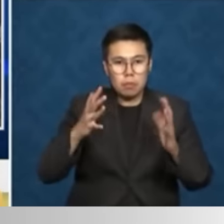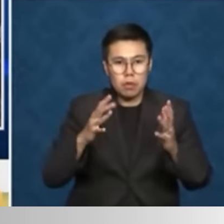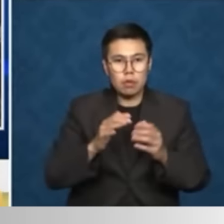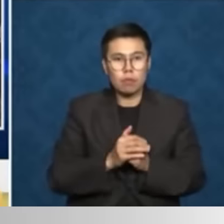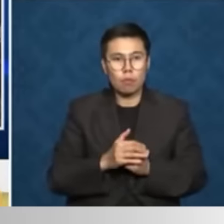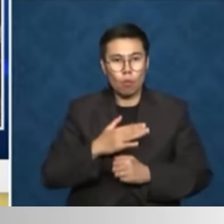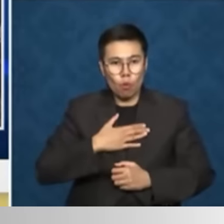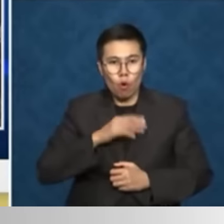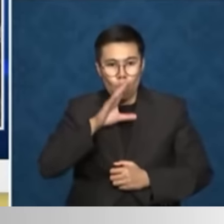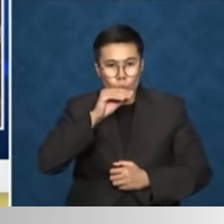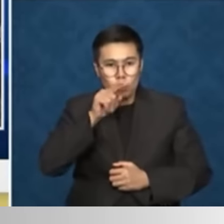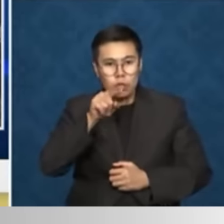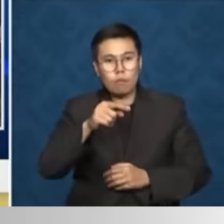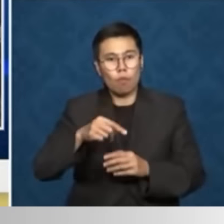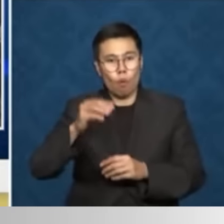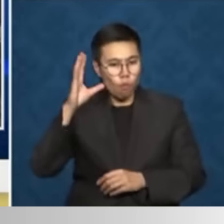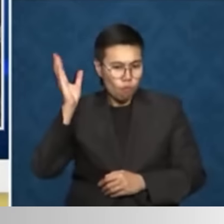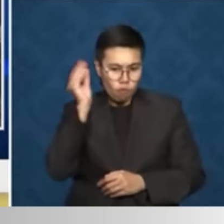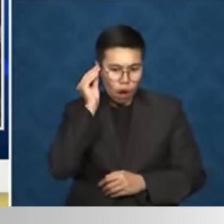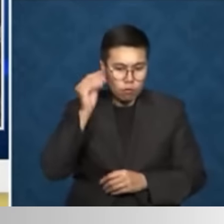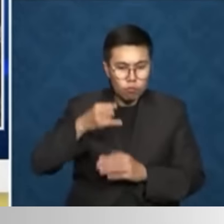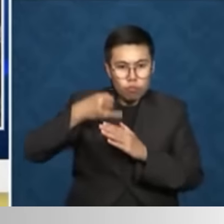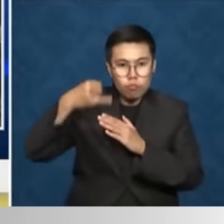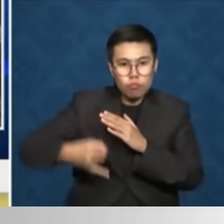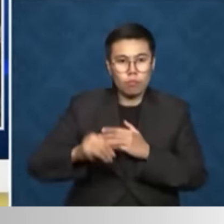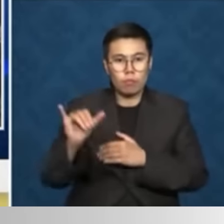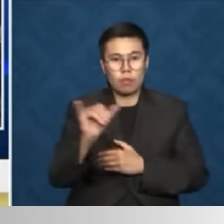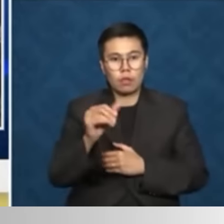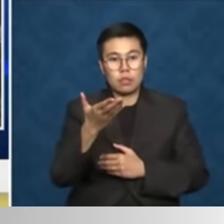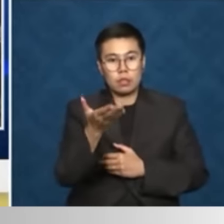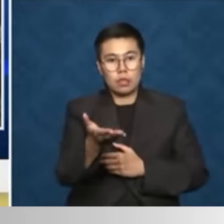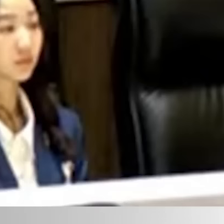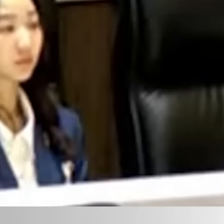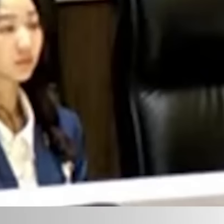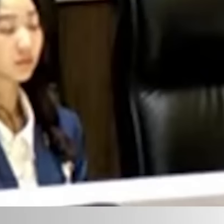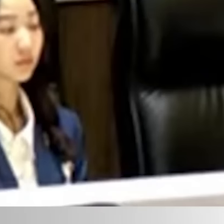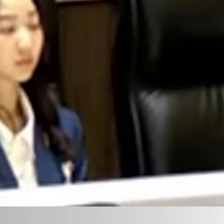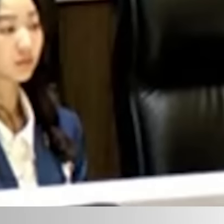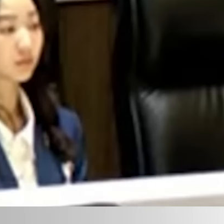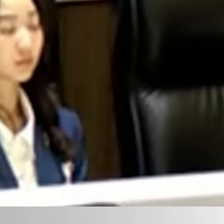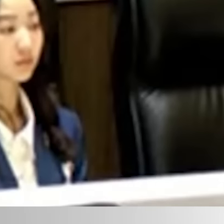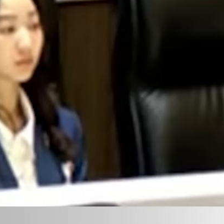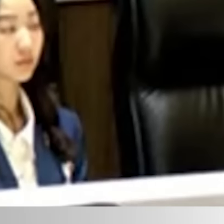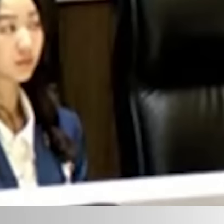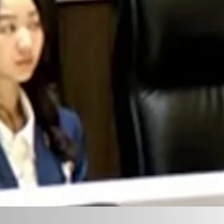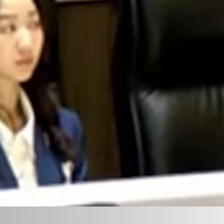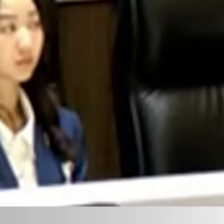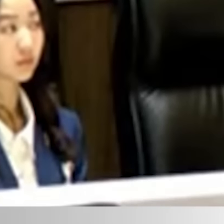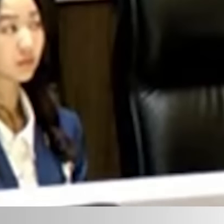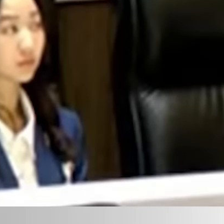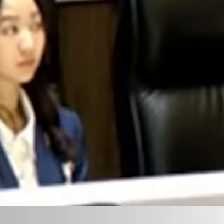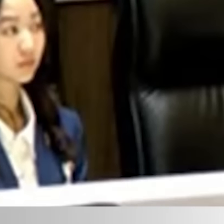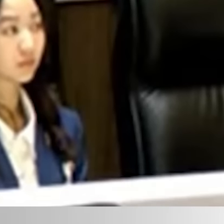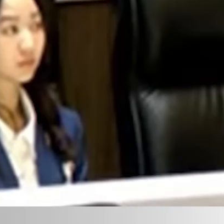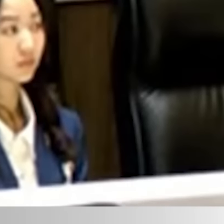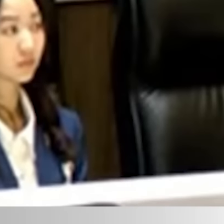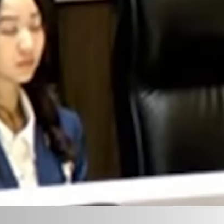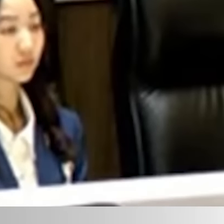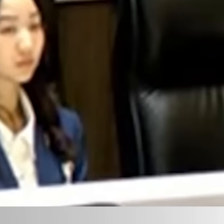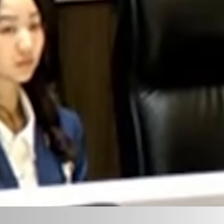คมผ่านบุคคลสำคัญคือนายชาดาไทเศรษฐรัฐมนตรีช่วยว่าการกระทรวงมหาดไทยที่มีการพูดถึงการเนรคุณแผ่นดินการปลุกปั่น